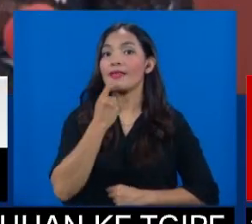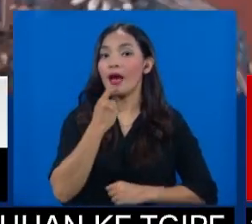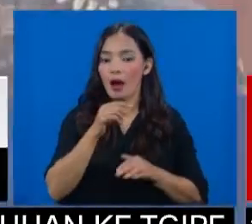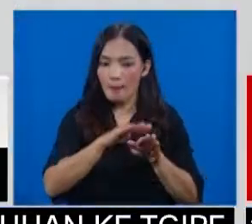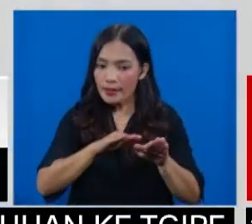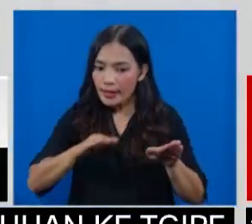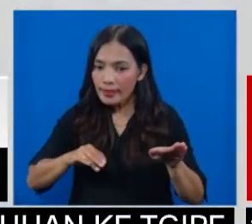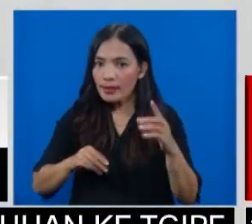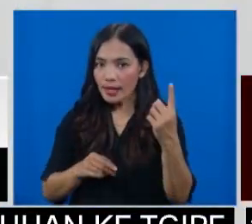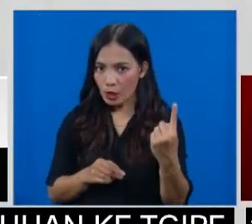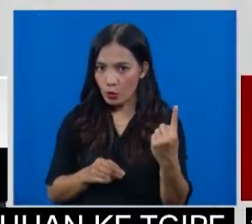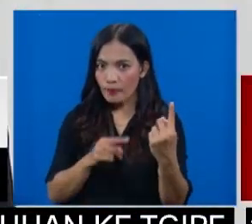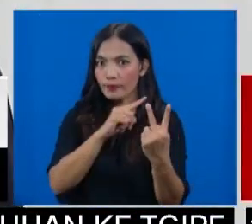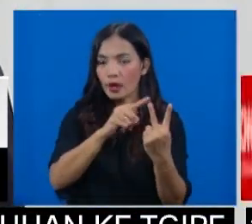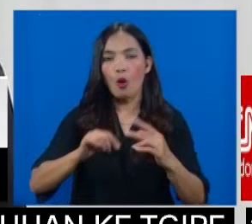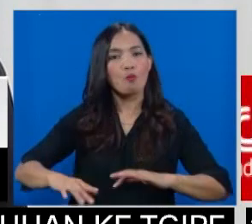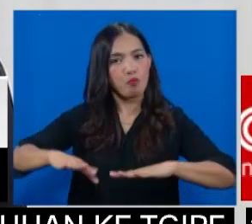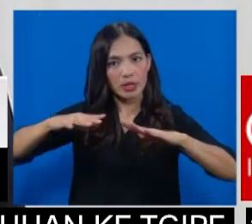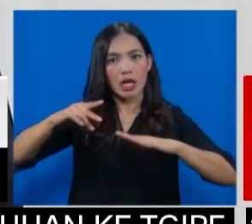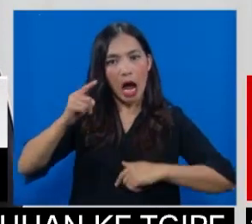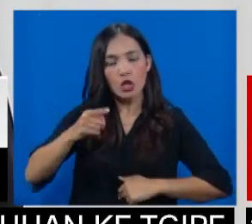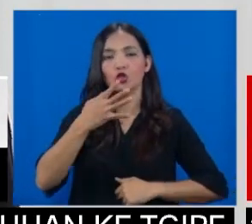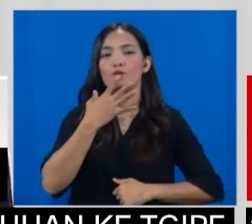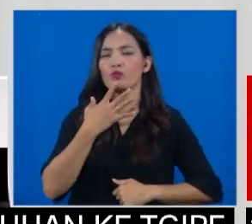Macet, banjir, harus ada progres